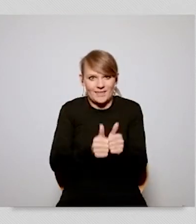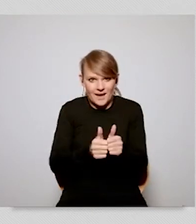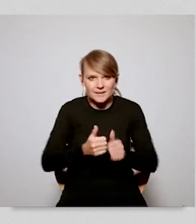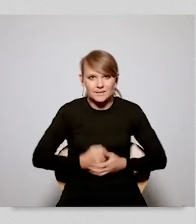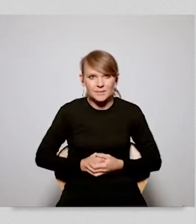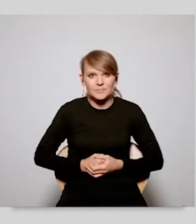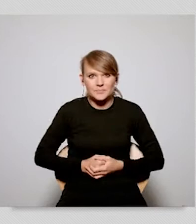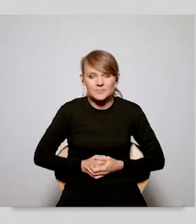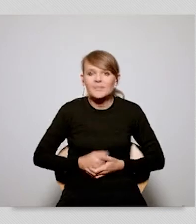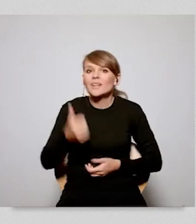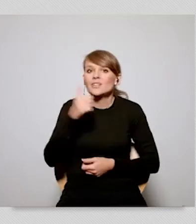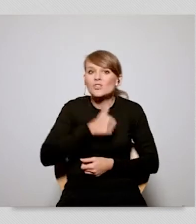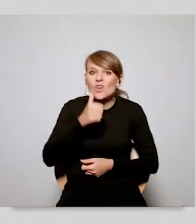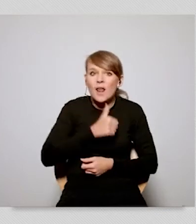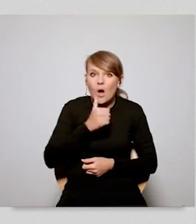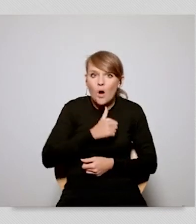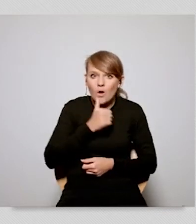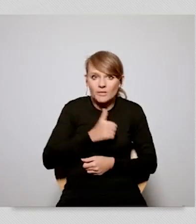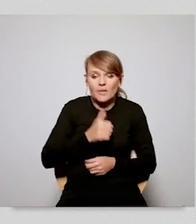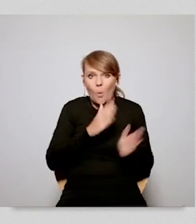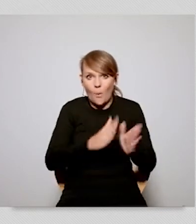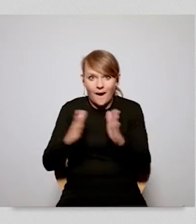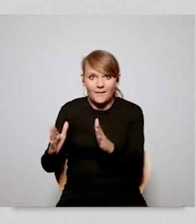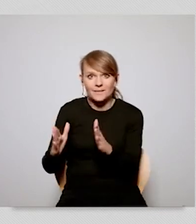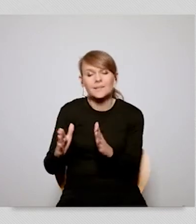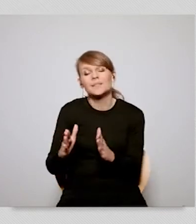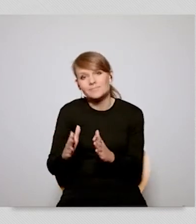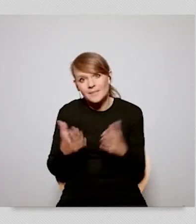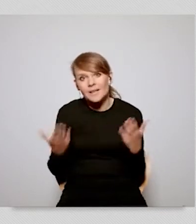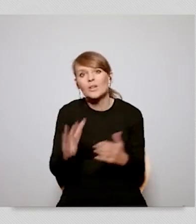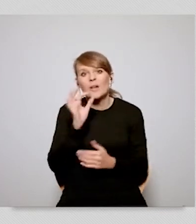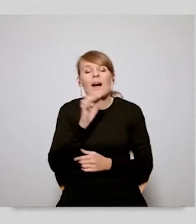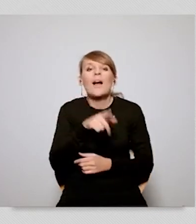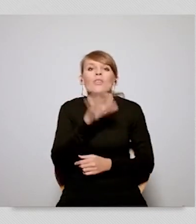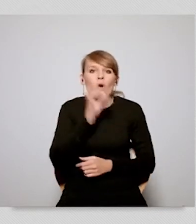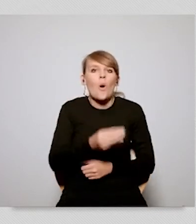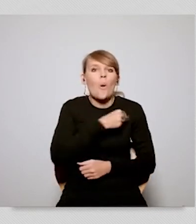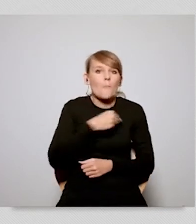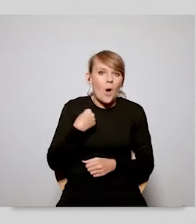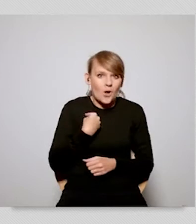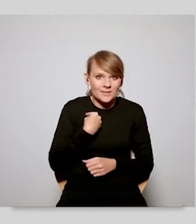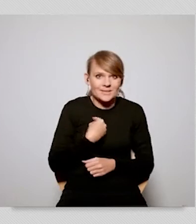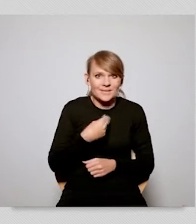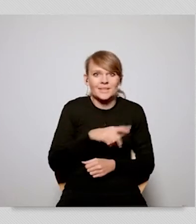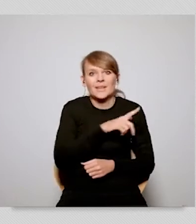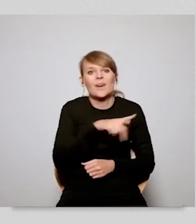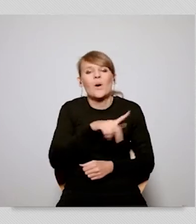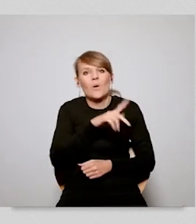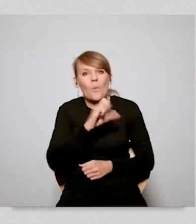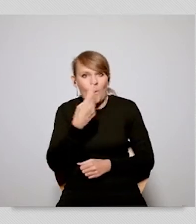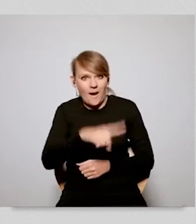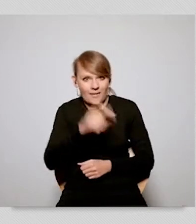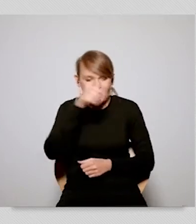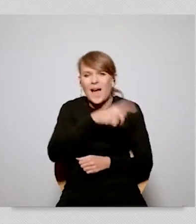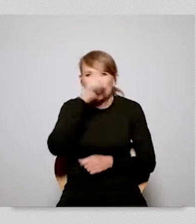zadanie. W Zielonym Ładzie, no tutaj jest absolutnie dobrze, że nasz Polski Ład się nazywa Polski Ład, bo mam wrażenie, że ludzie mi się